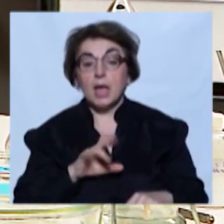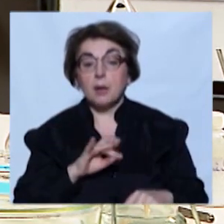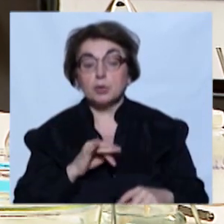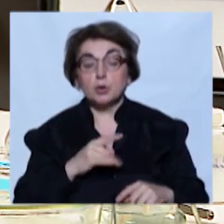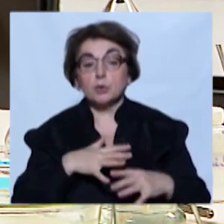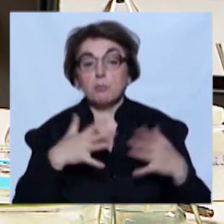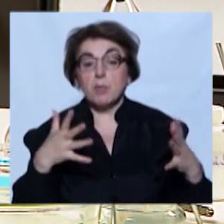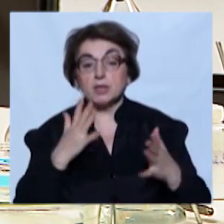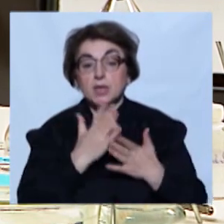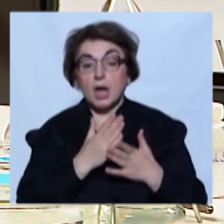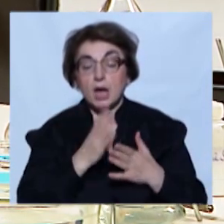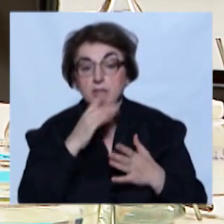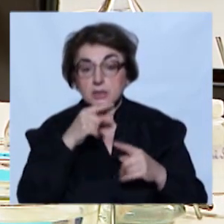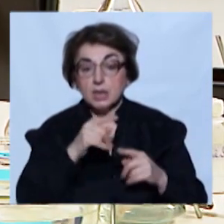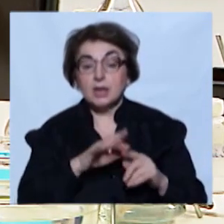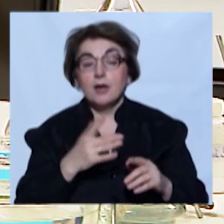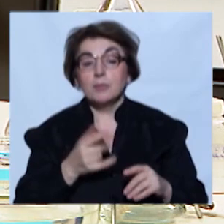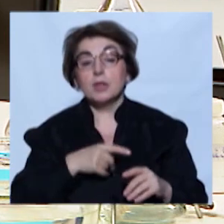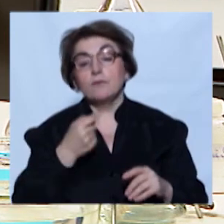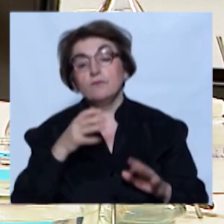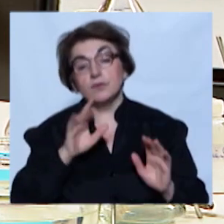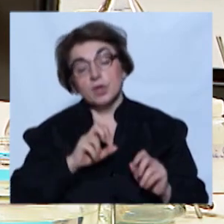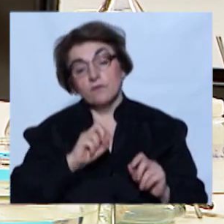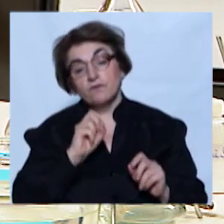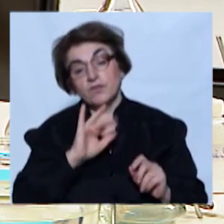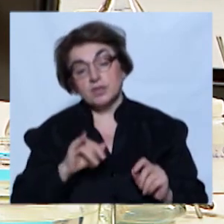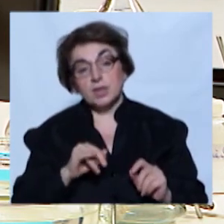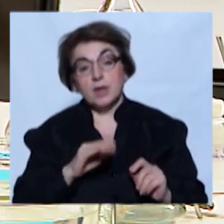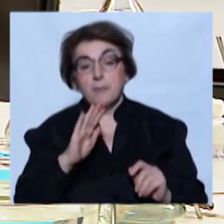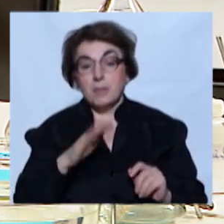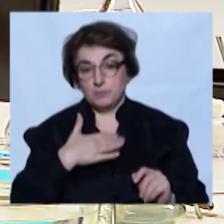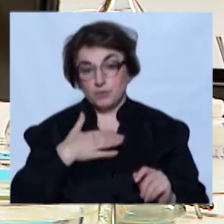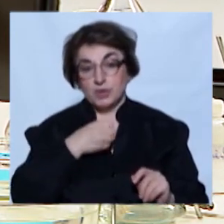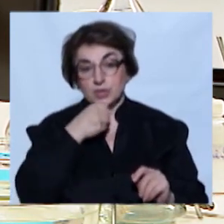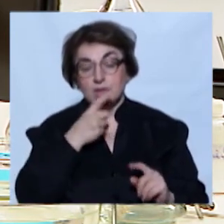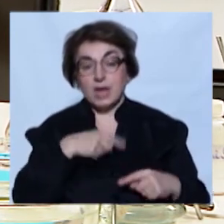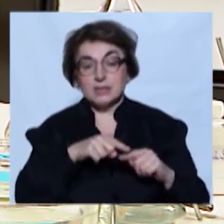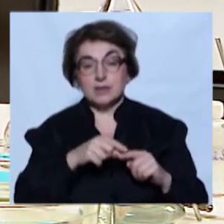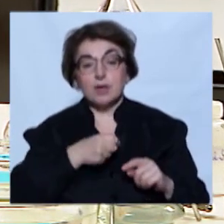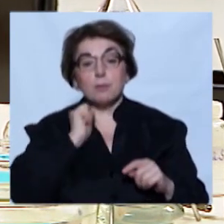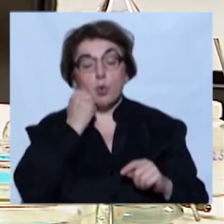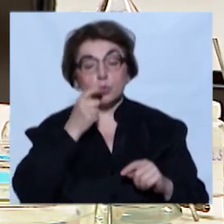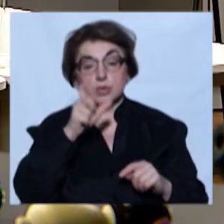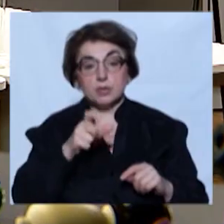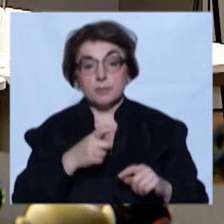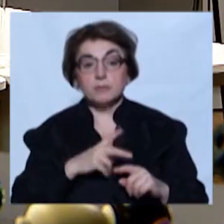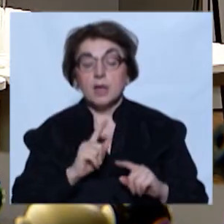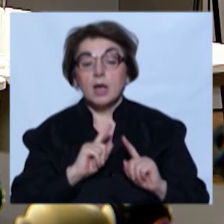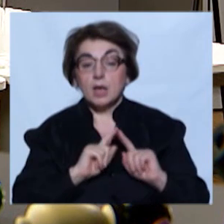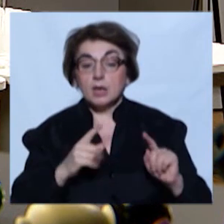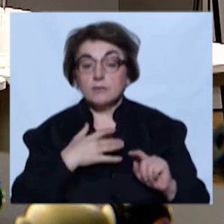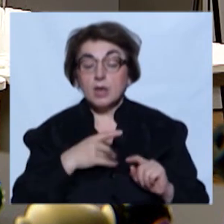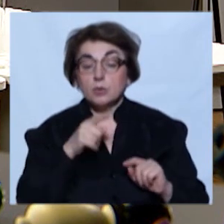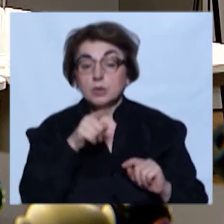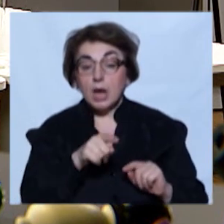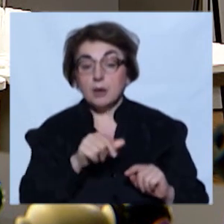ვიდრე ზრდასრული ადამიანი ან ხანში შესული ადამიანი. ფიზიკური თვისებები განვიხილოთ ამ საოცარი და სასწაული ნივთიერების. მე